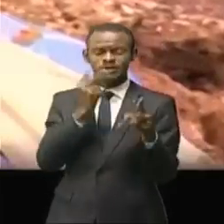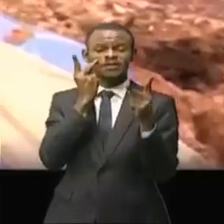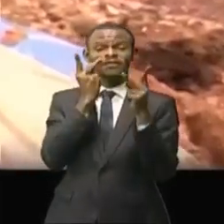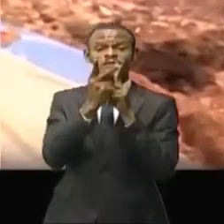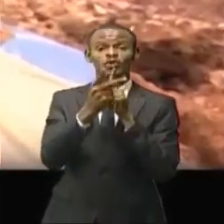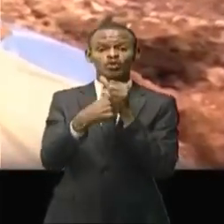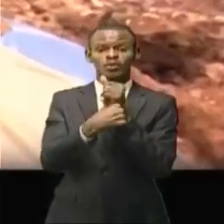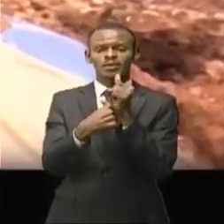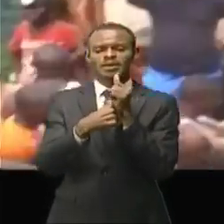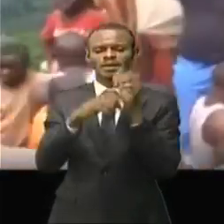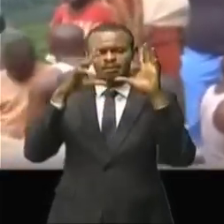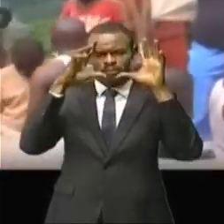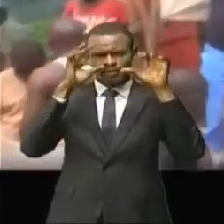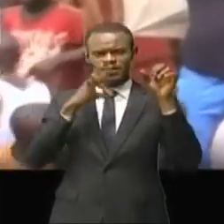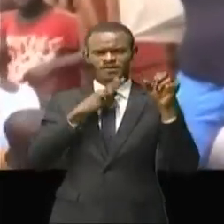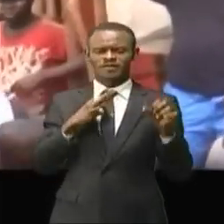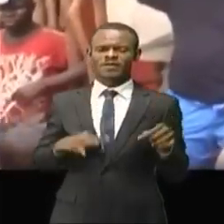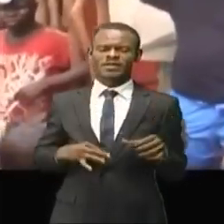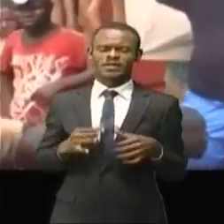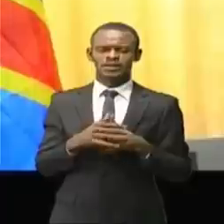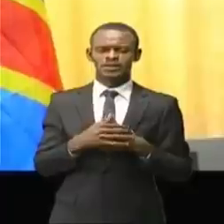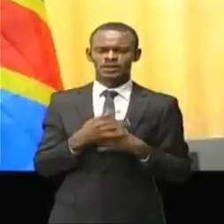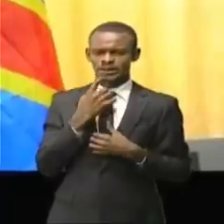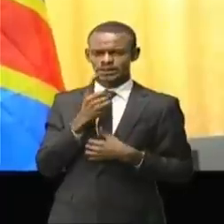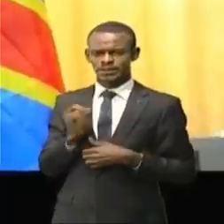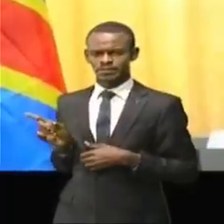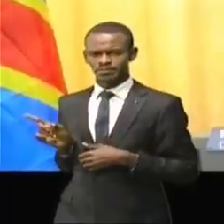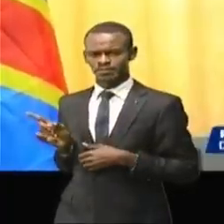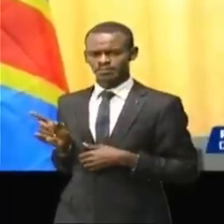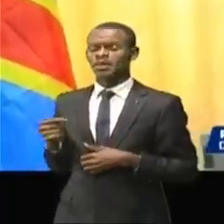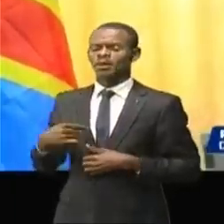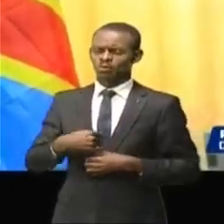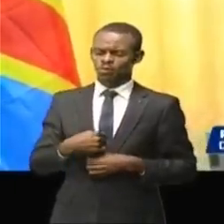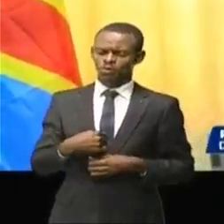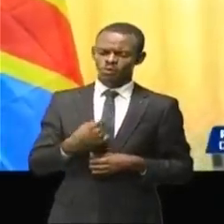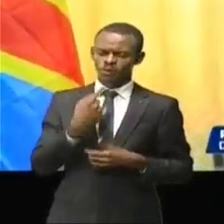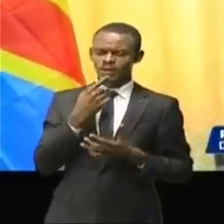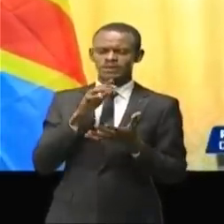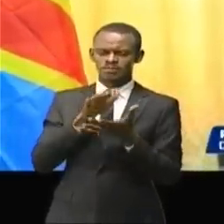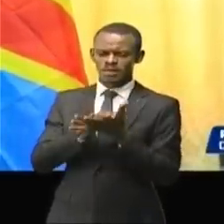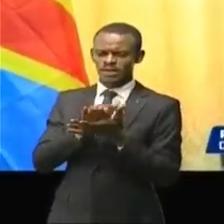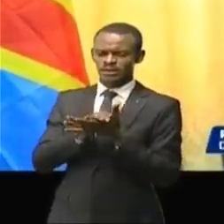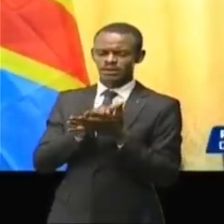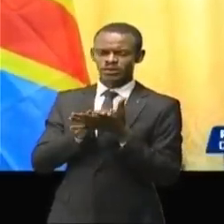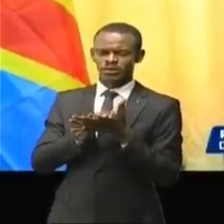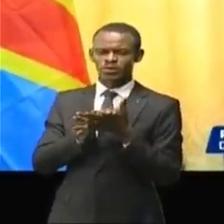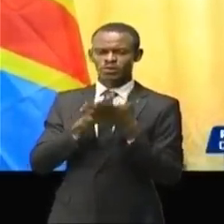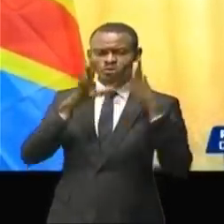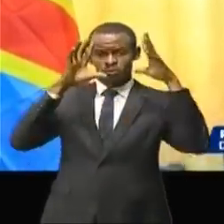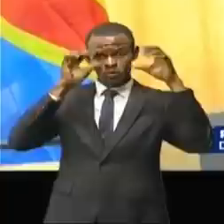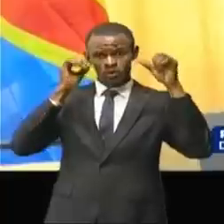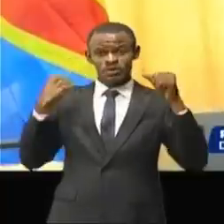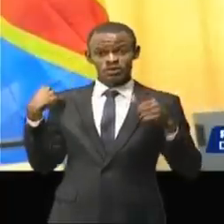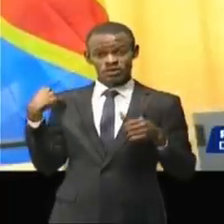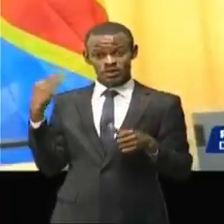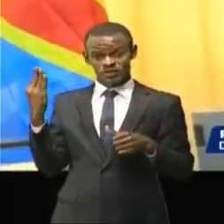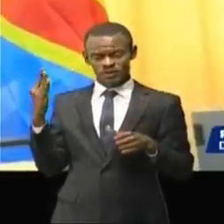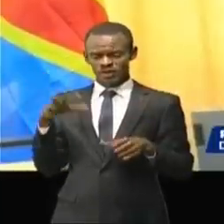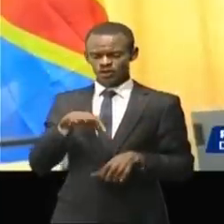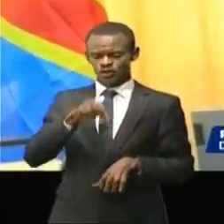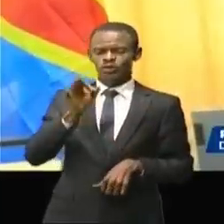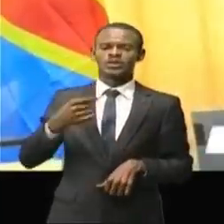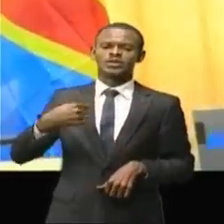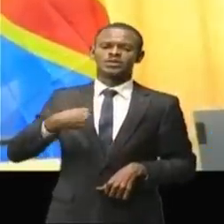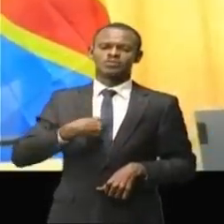Tshisekedi tulombo je remercie le président République chef de l'État pour avoir jeté son dévolu sur moi notre pays